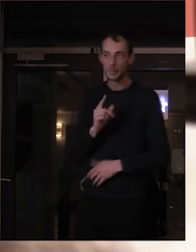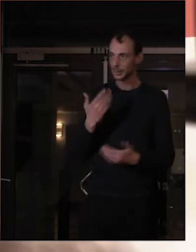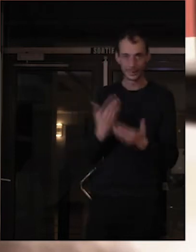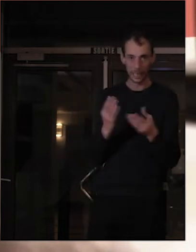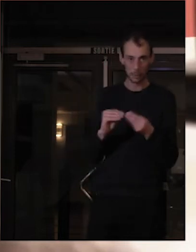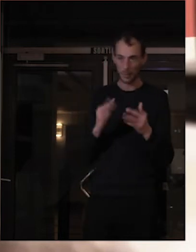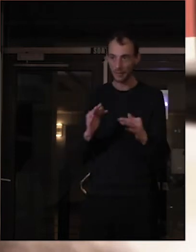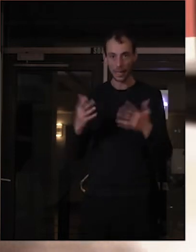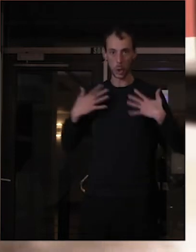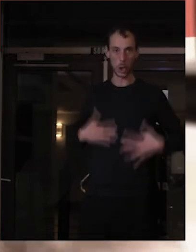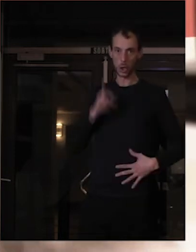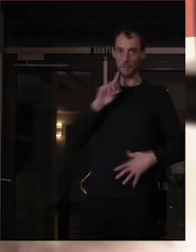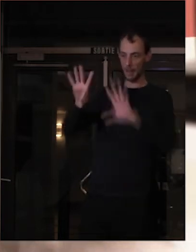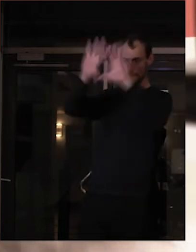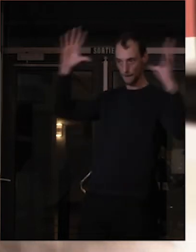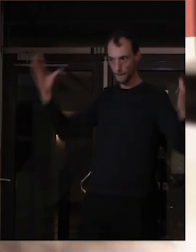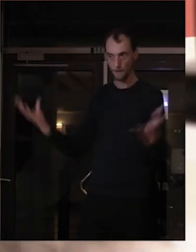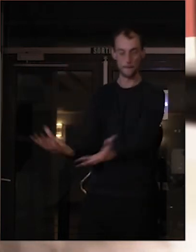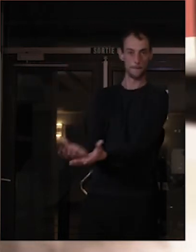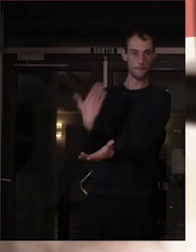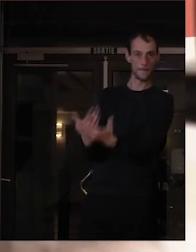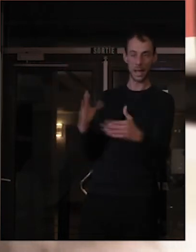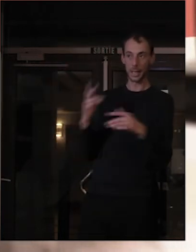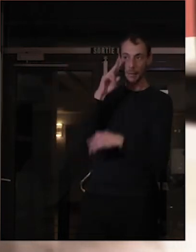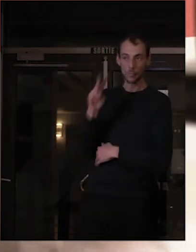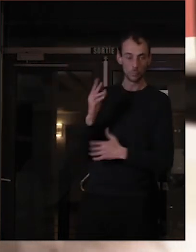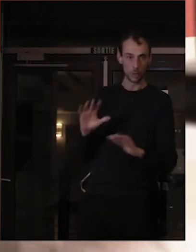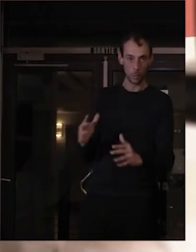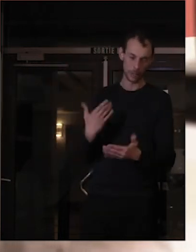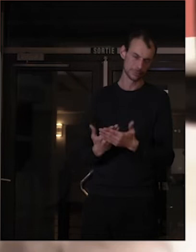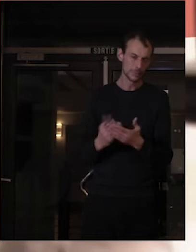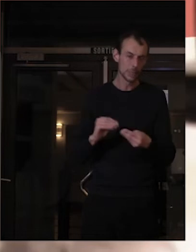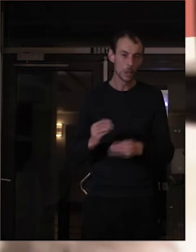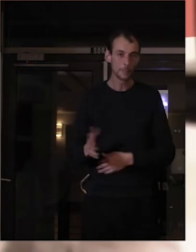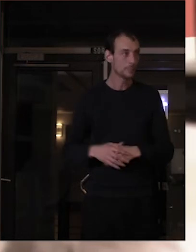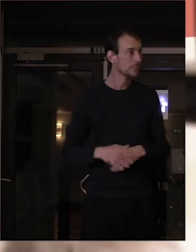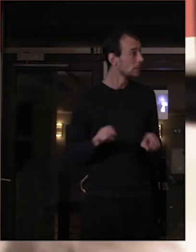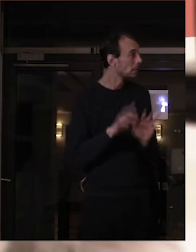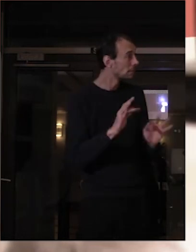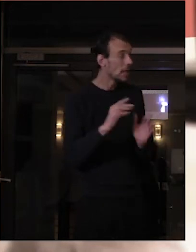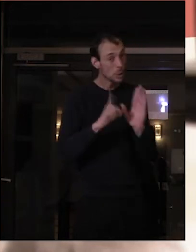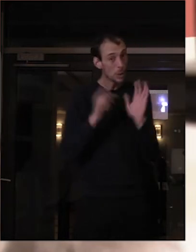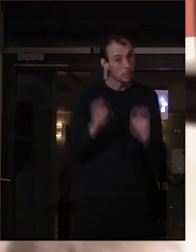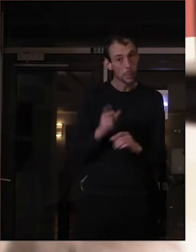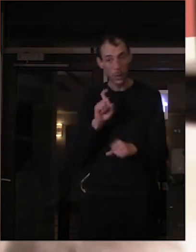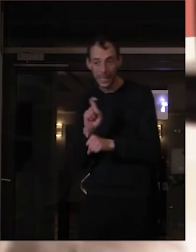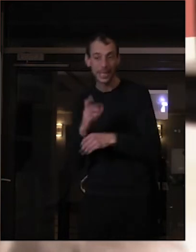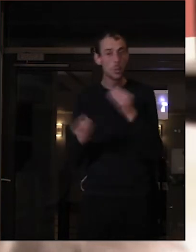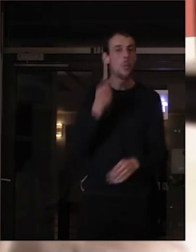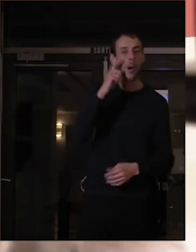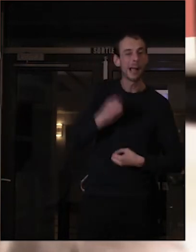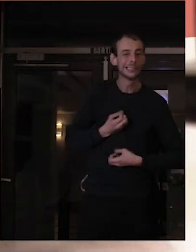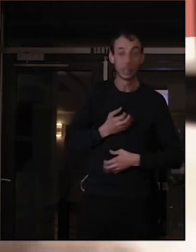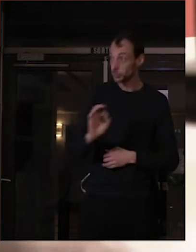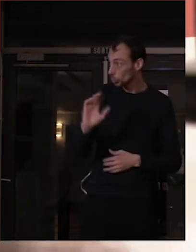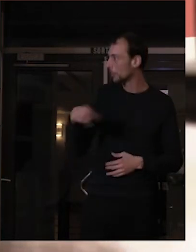sport et en dehors, bien évidemment, mais là, on parle de sport. Et le droit qu'on se donne aussi de le critiquer ou de faire des commentaires. Mais bien sûr, mais moi